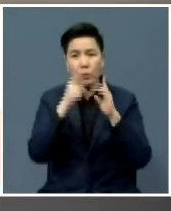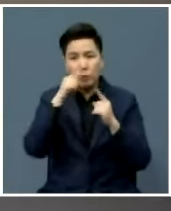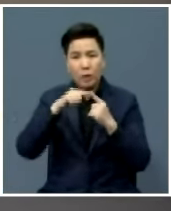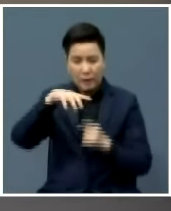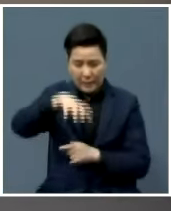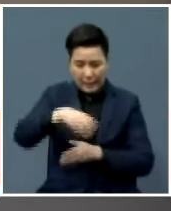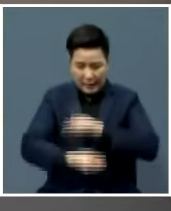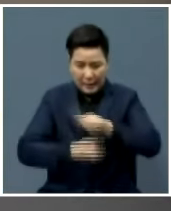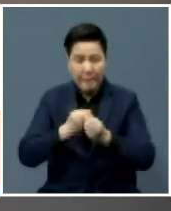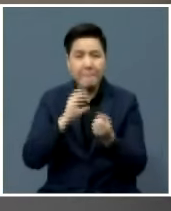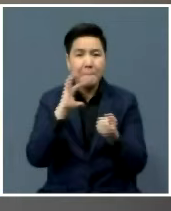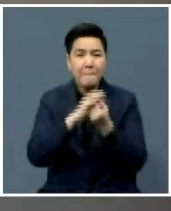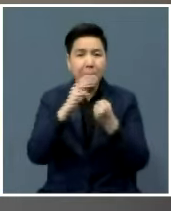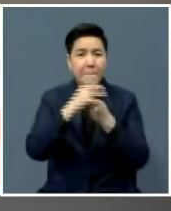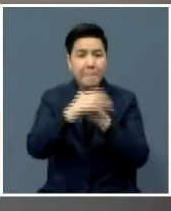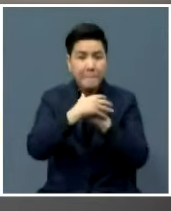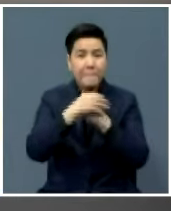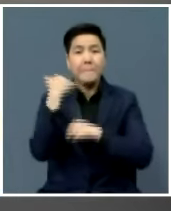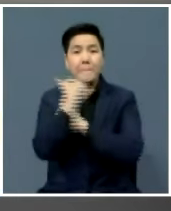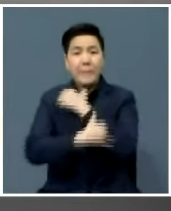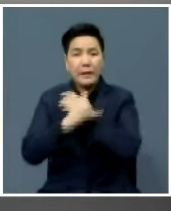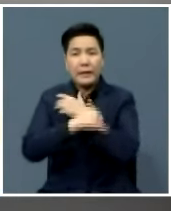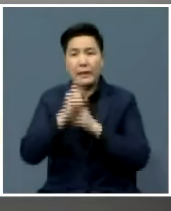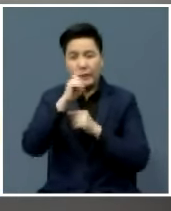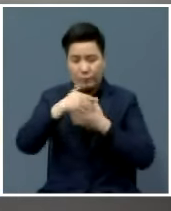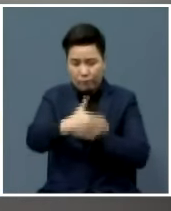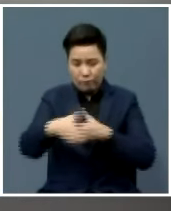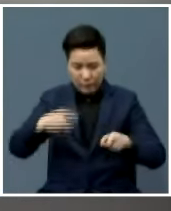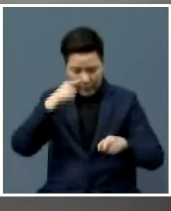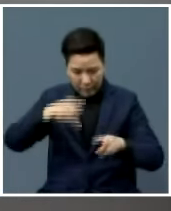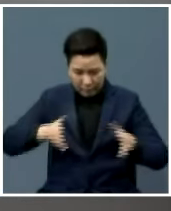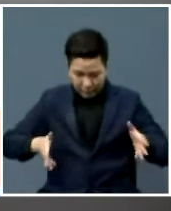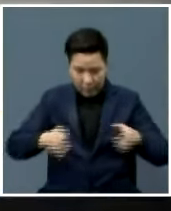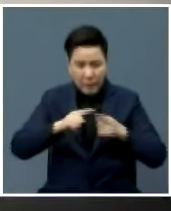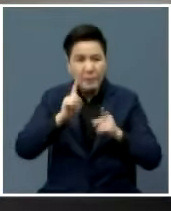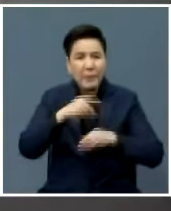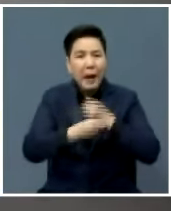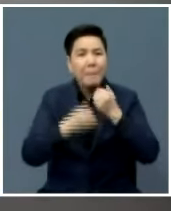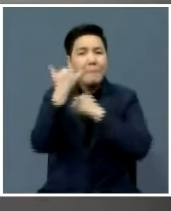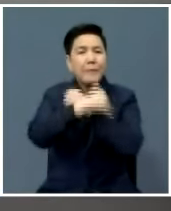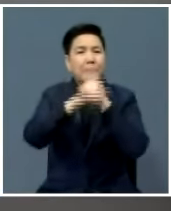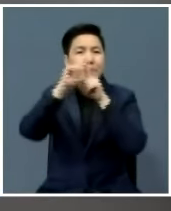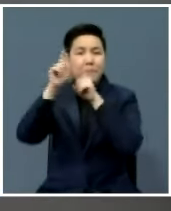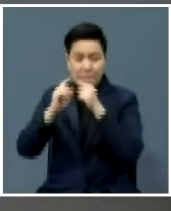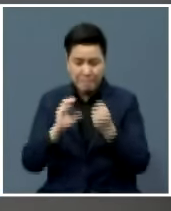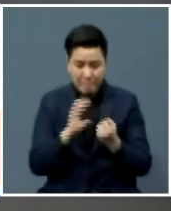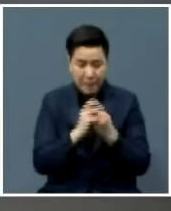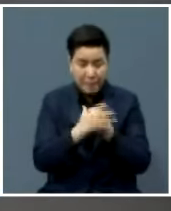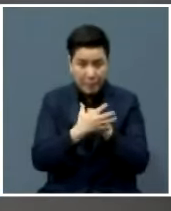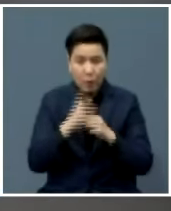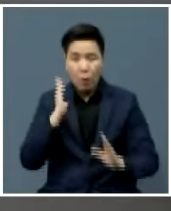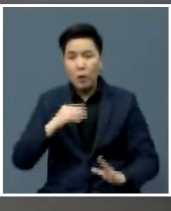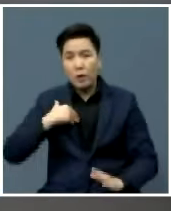ที่บริเวณตลาดผักต่างประเทศ1หรือก็คือโซนตลาดผักต่างประเทศโซนที่1นั่นเองตอนที่เจ้าหน้าที่ไปถึงเนี่ยนะคะคุณ